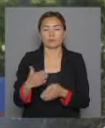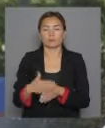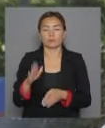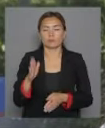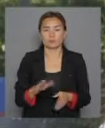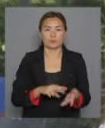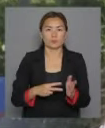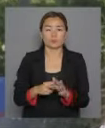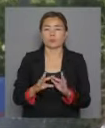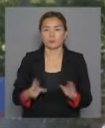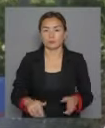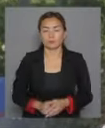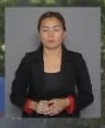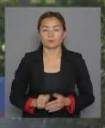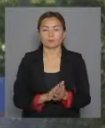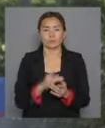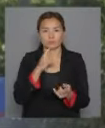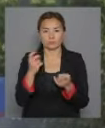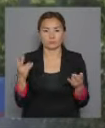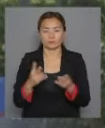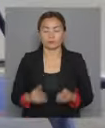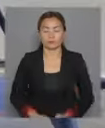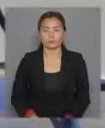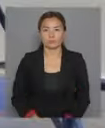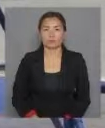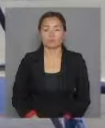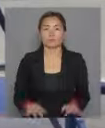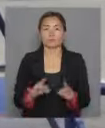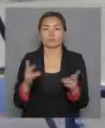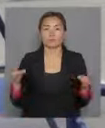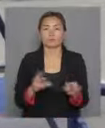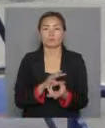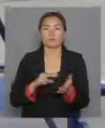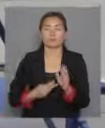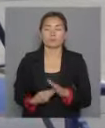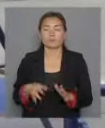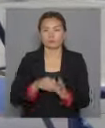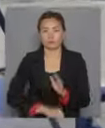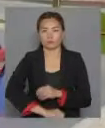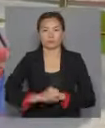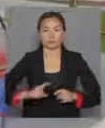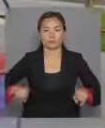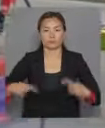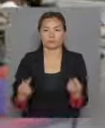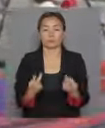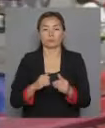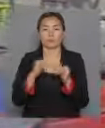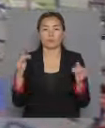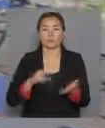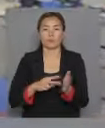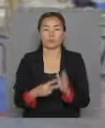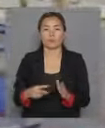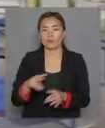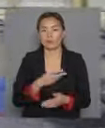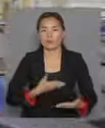как и планировалось. Пожалуйста, будьте терпеливы. Стоит отметить, что проект включает в себя восстановление и расширение проездов